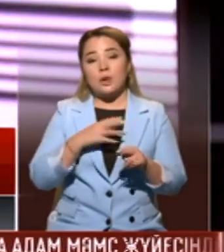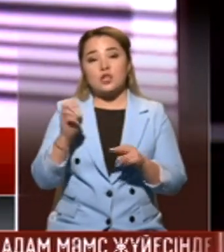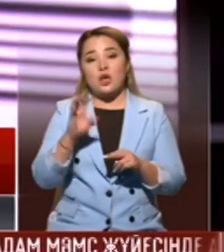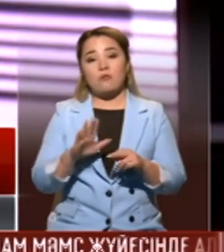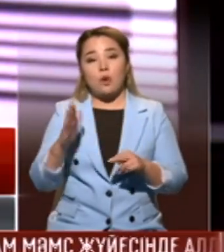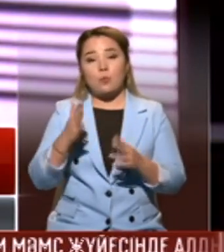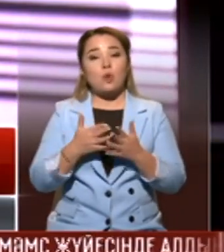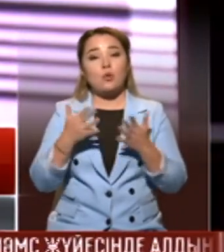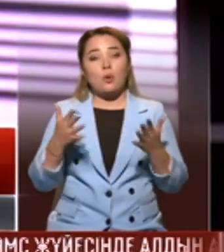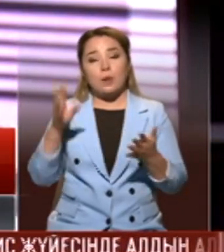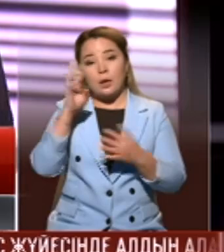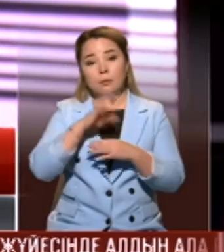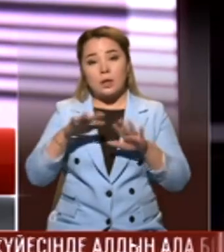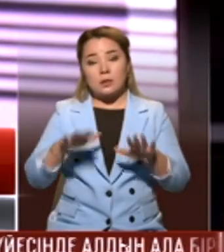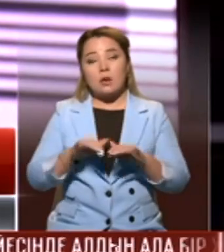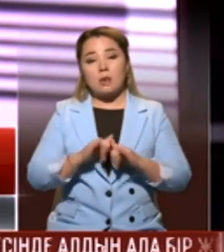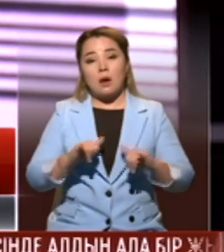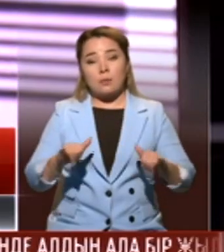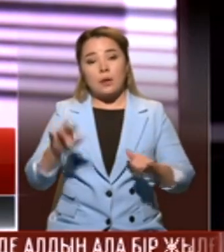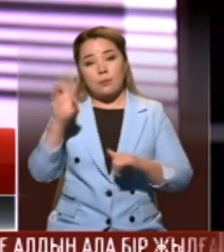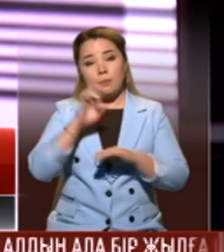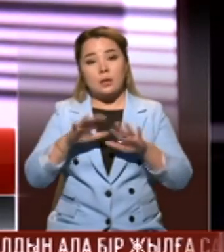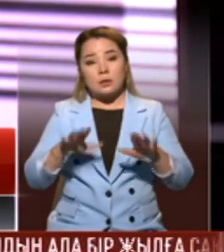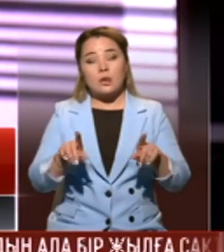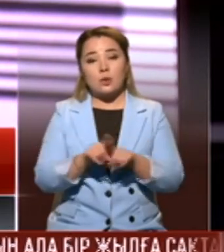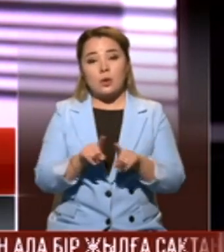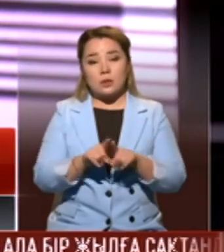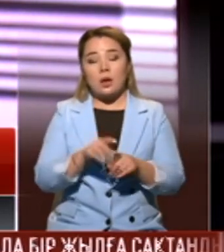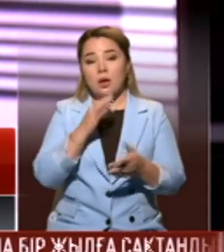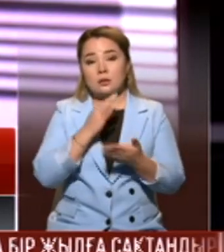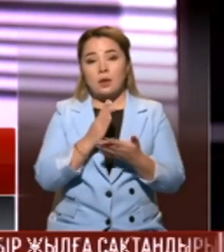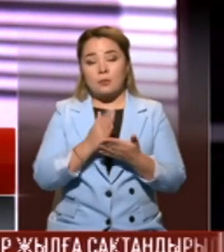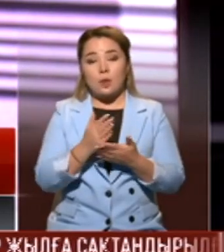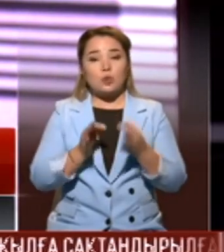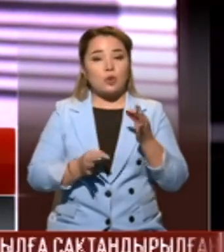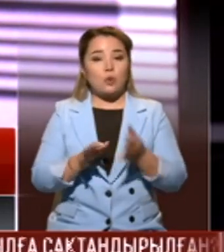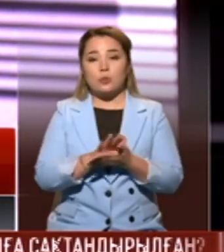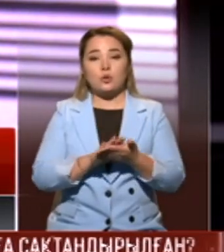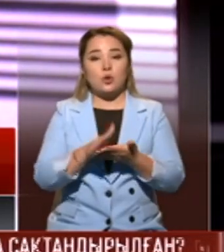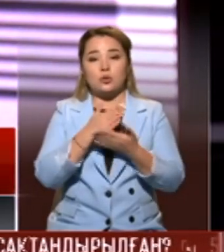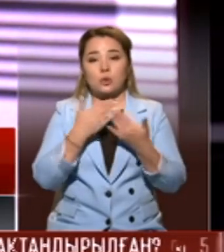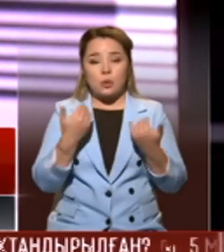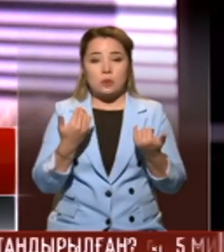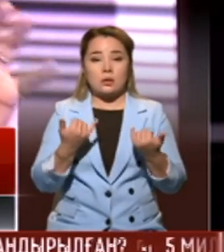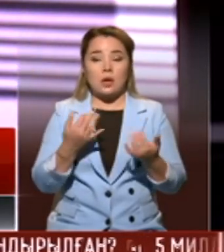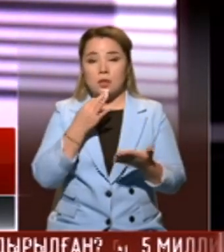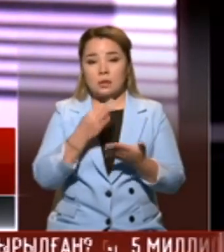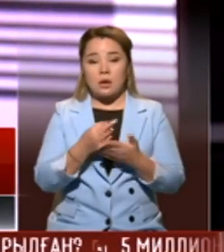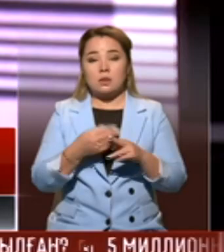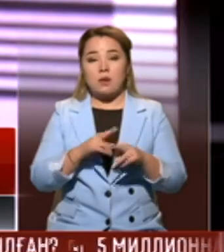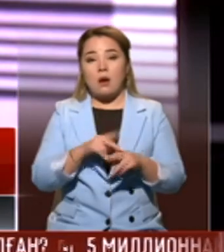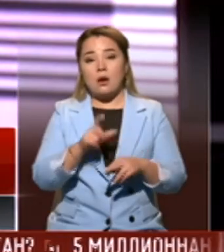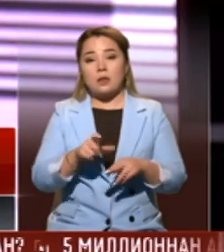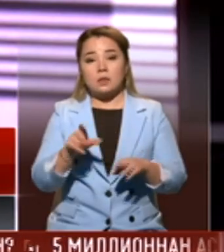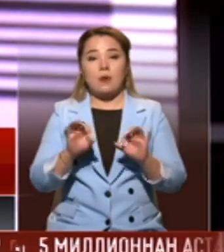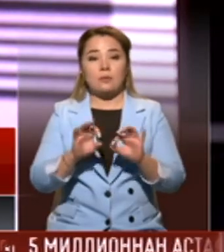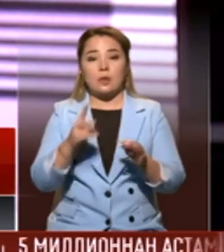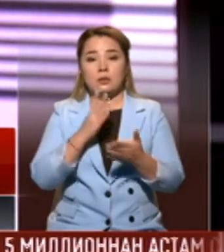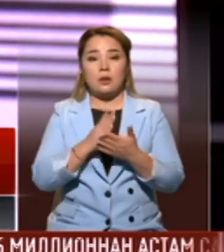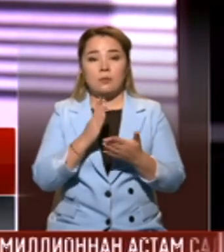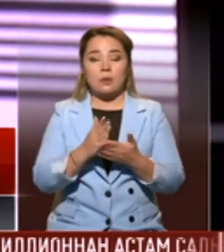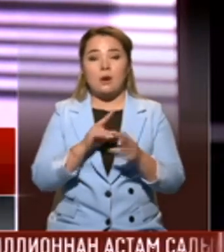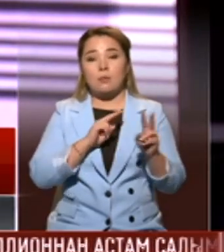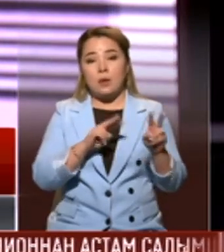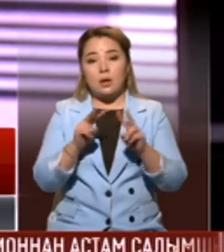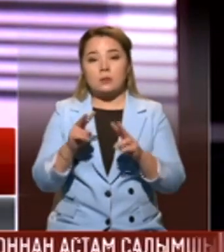Еуропаның көптеген мемлекеттерінде, дамыған батыс елдерінде бұндай норма жоқ, шындығын алып қараған кезде. Бұл жерде бұл азаматтар түсіндіруі мүмкін. Байқаушы